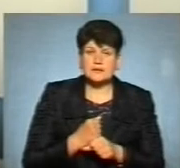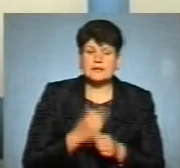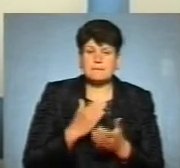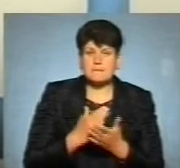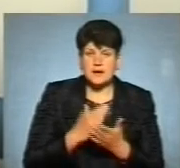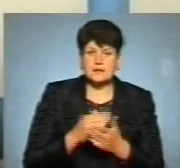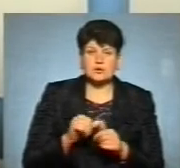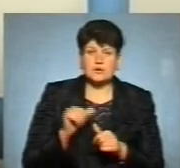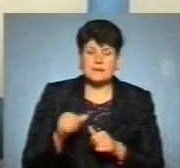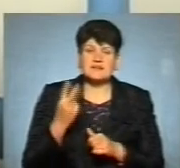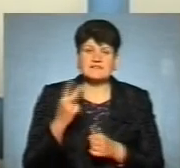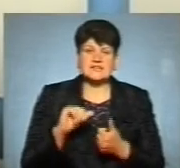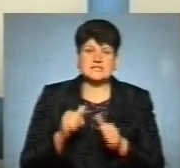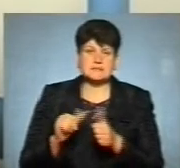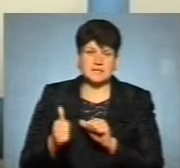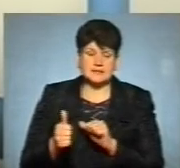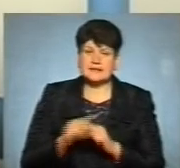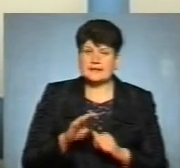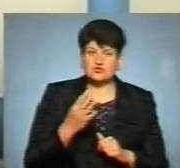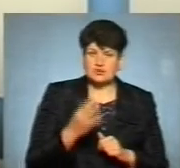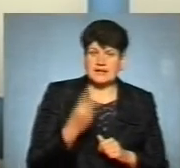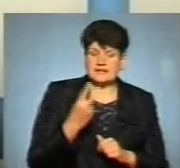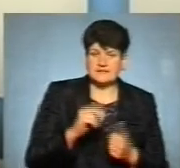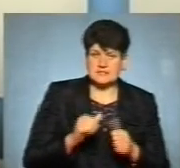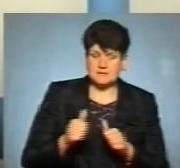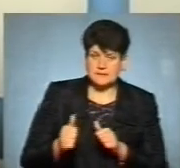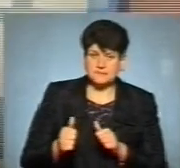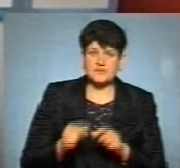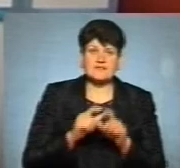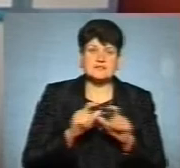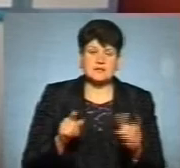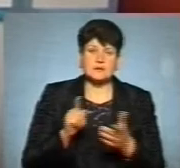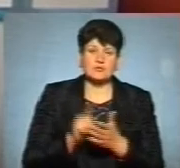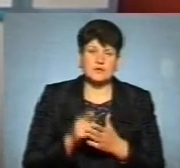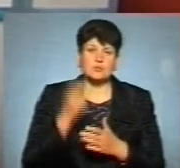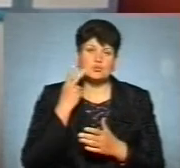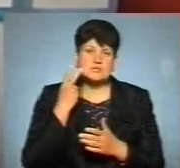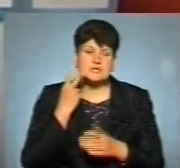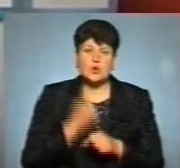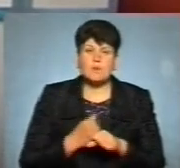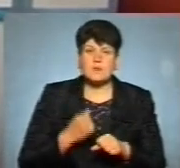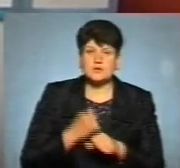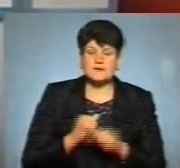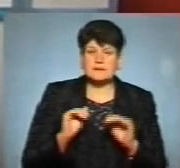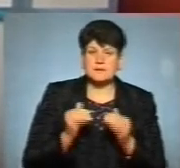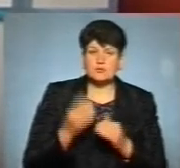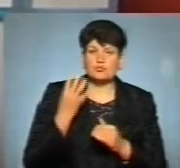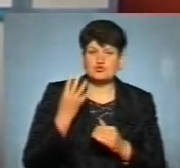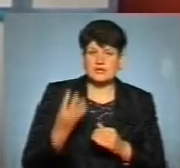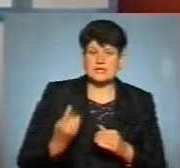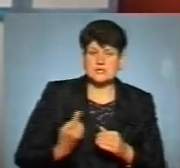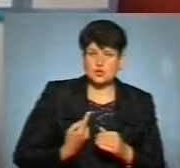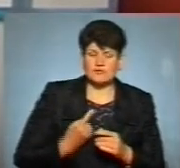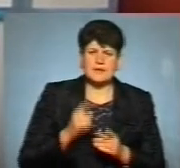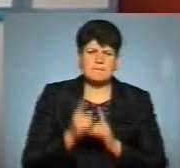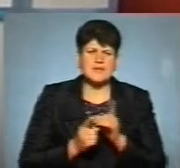деякі по дві зміни, навіть не чотири, а дві зміни. В закладі повинні постійно працювати мінімум чотири сторожі. Там